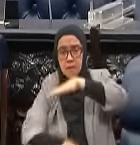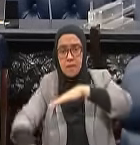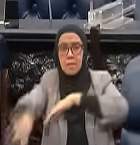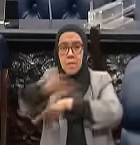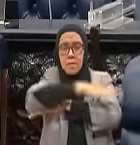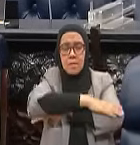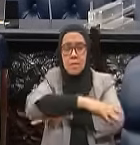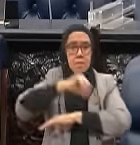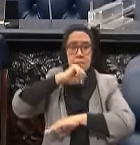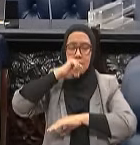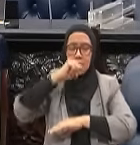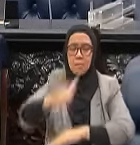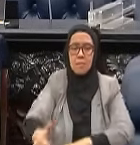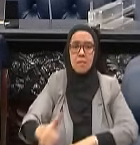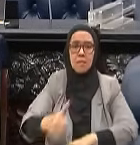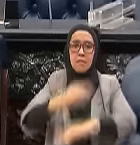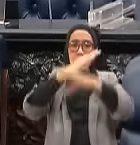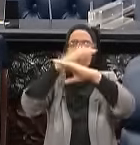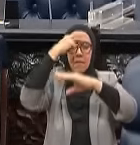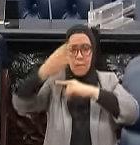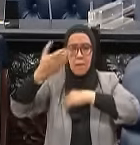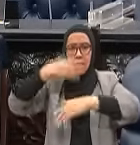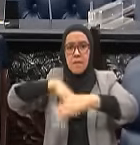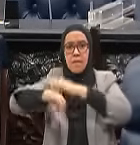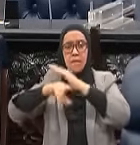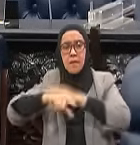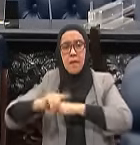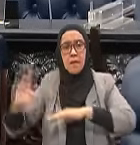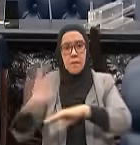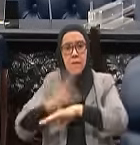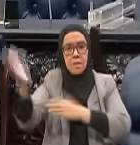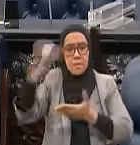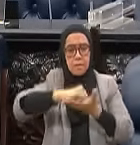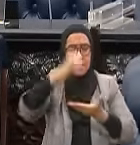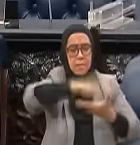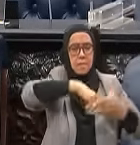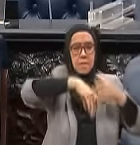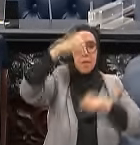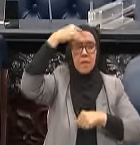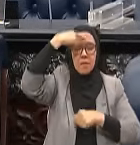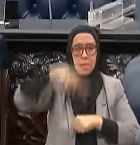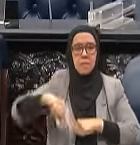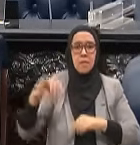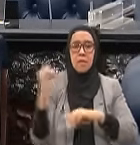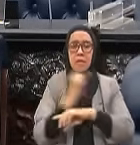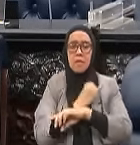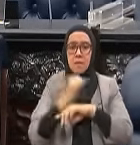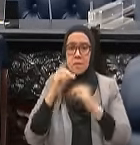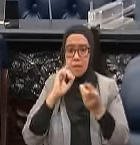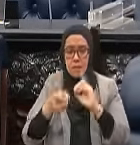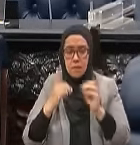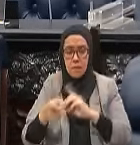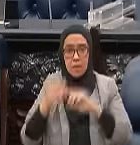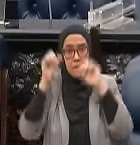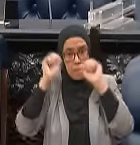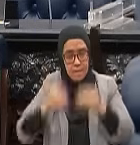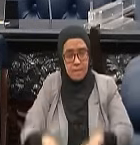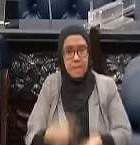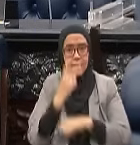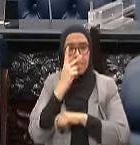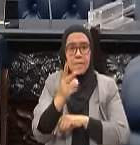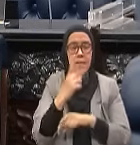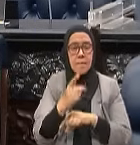asing dalam industri digital ini dapat dilihat melalui pelaksanaan projek kepada salaut baru seperti